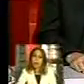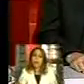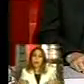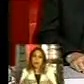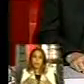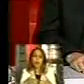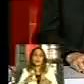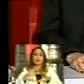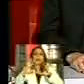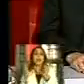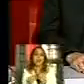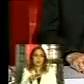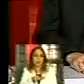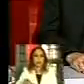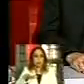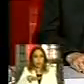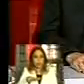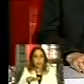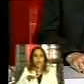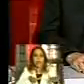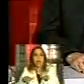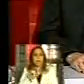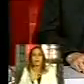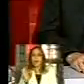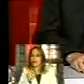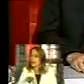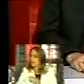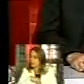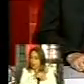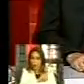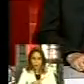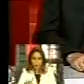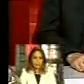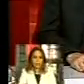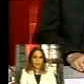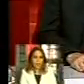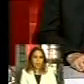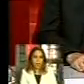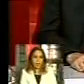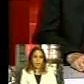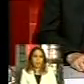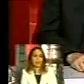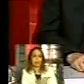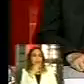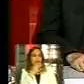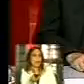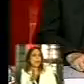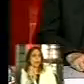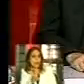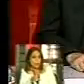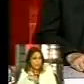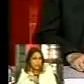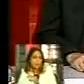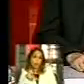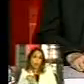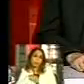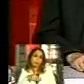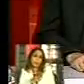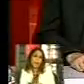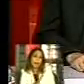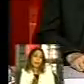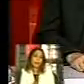הריאליות ועל כל החברות הציבוריות. הממשלה היא זאת שעדיין לא הסכימה לזה. זה לשאלתך, איך נתניהו הסכים? חברת הכנסת מיכאלי נחמיה שטרסלר,